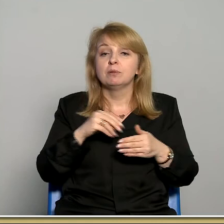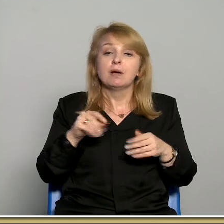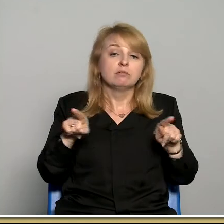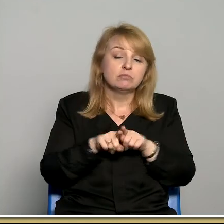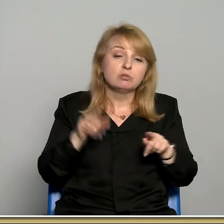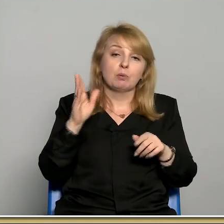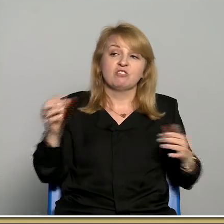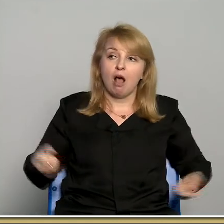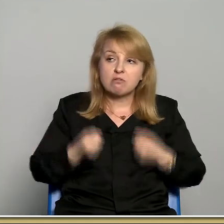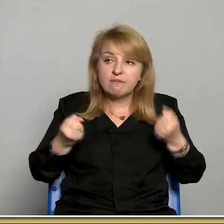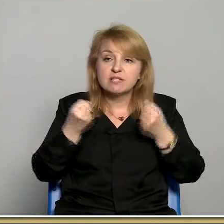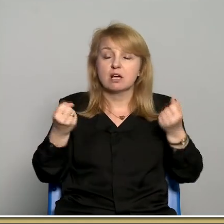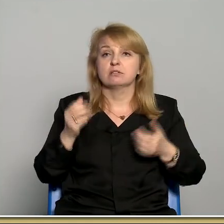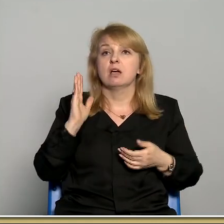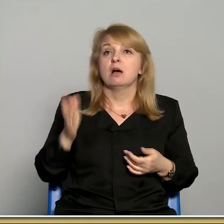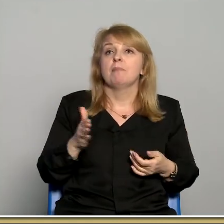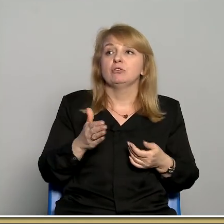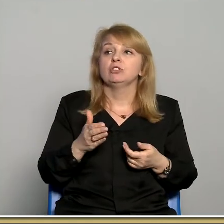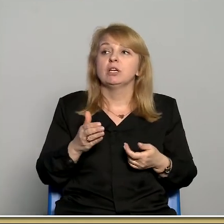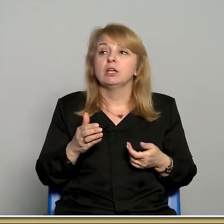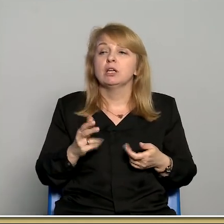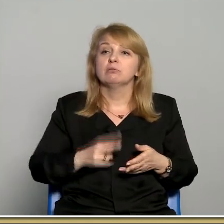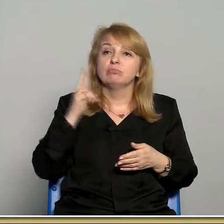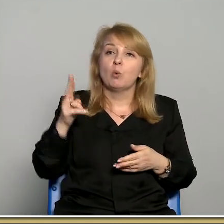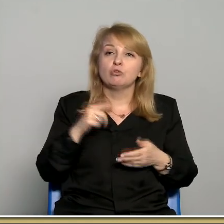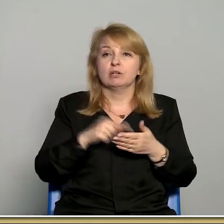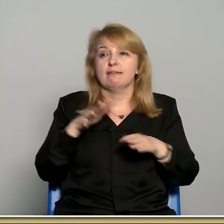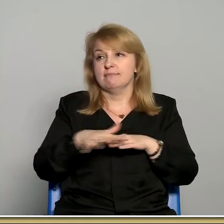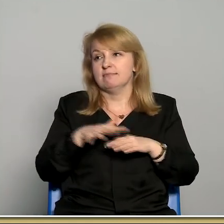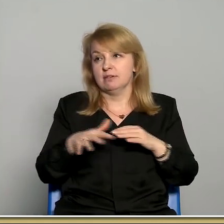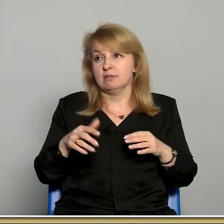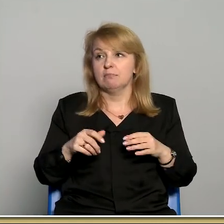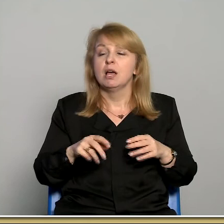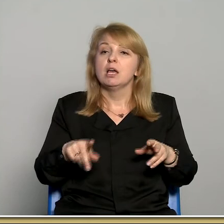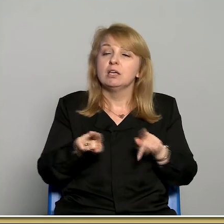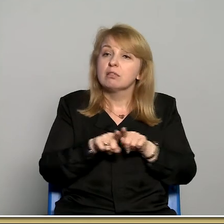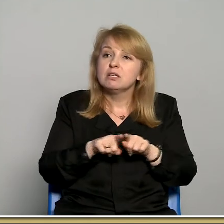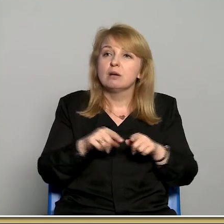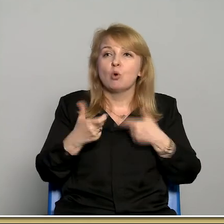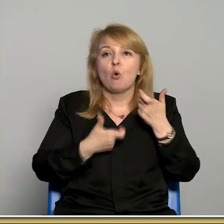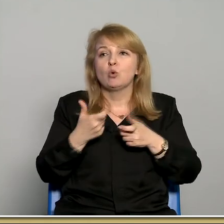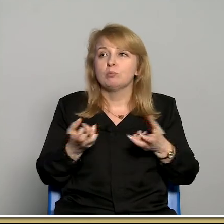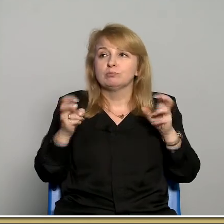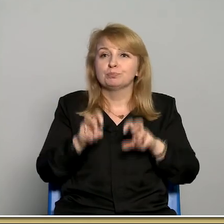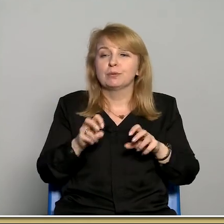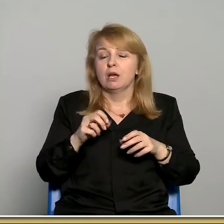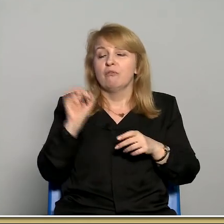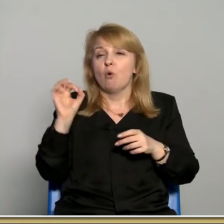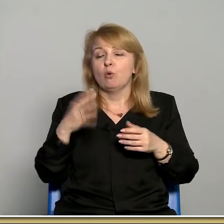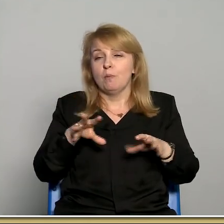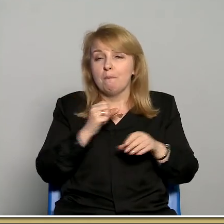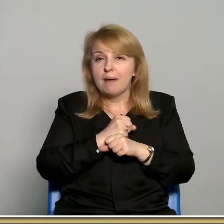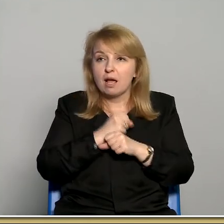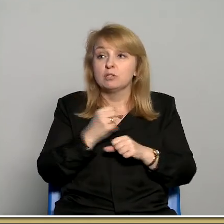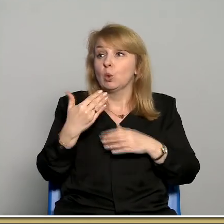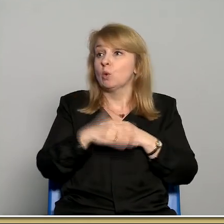usług aktywizacyjnych za pośrednictwem WUP-ów, czyli jakby włączenie do tego systemu również prywatnych agencji zatrudnienia, czy ostatnio